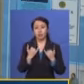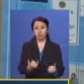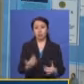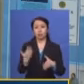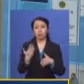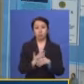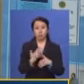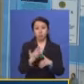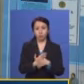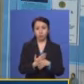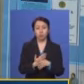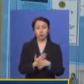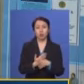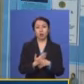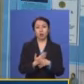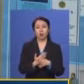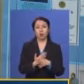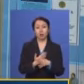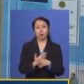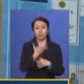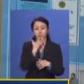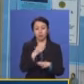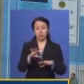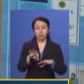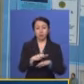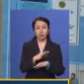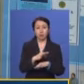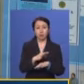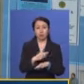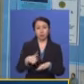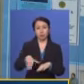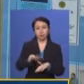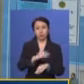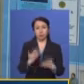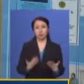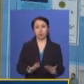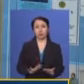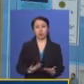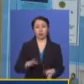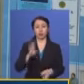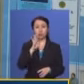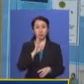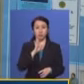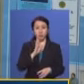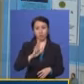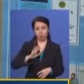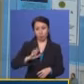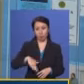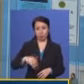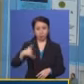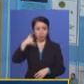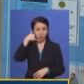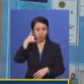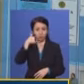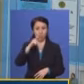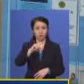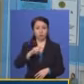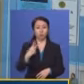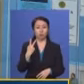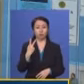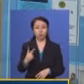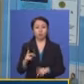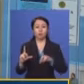своему сожителю или супругу. Однако в основном женщины после звонка на 102 по